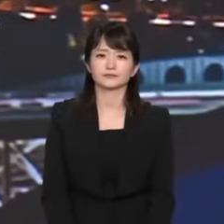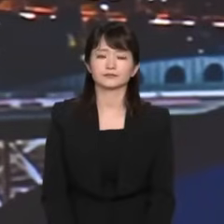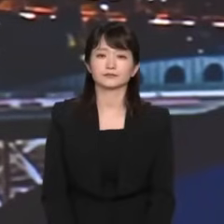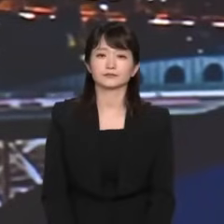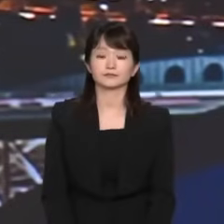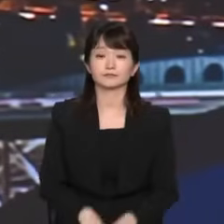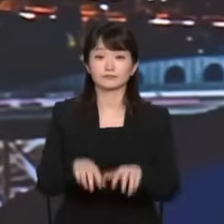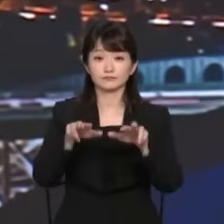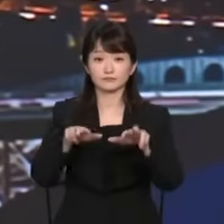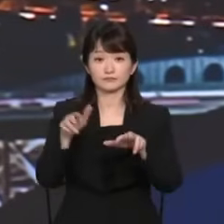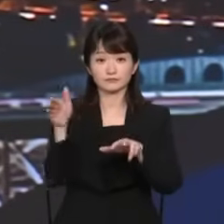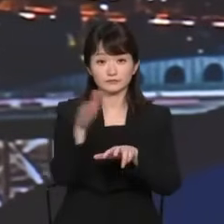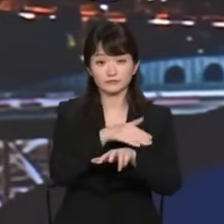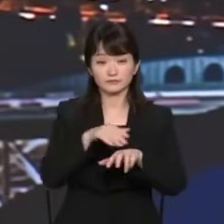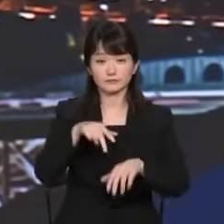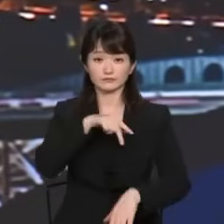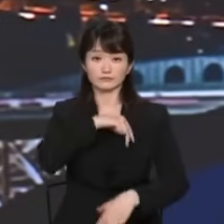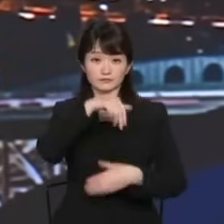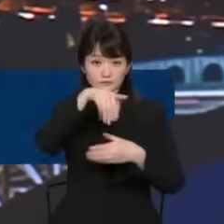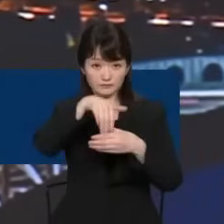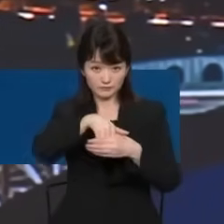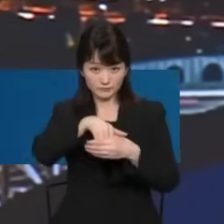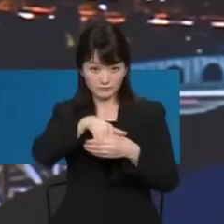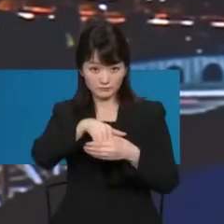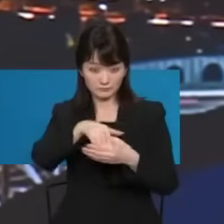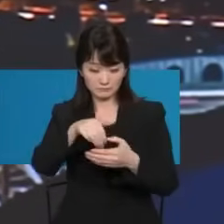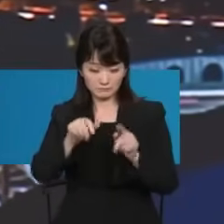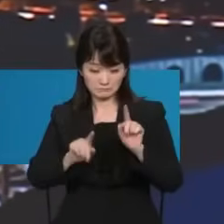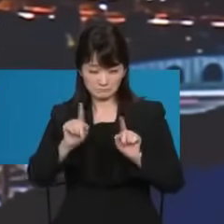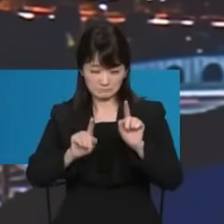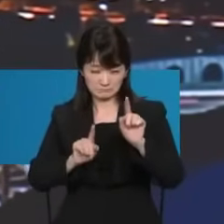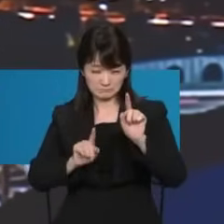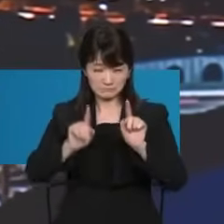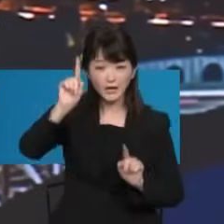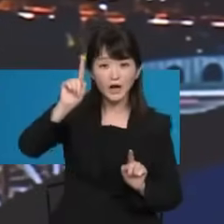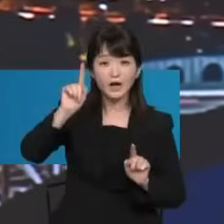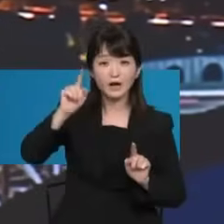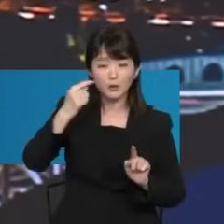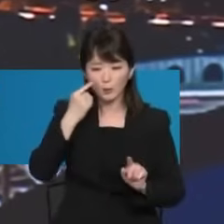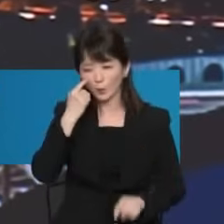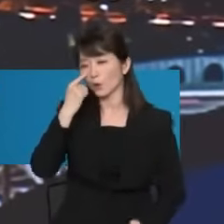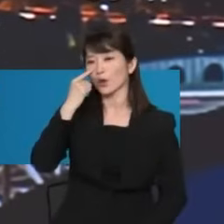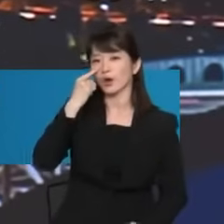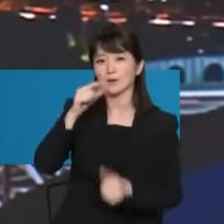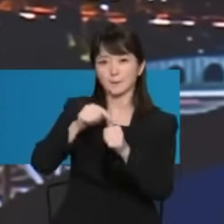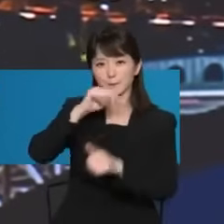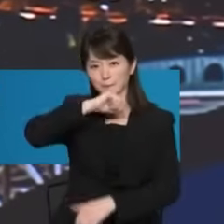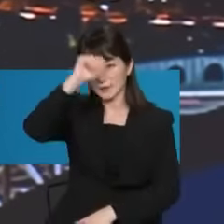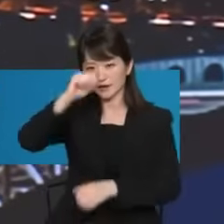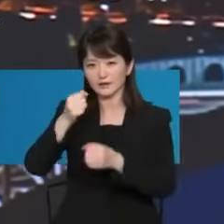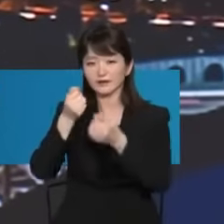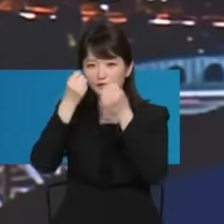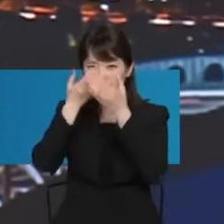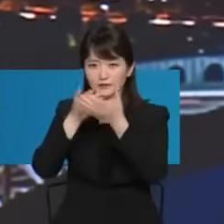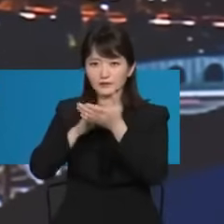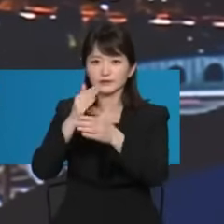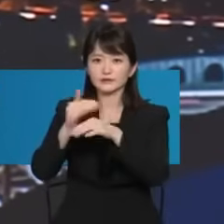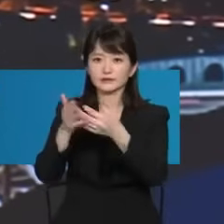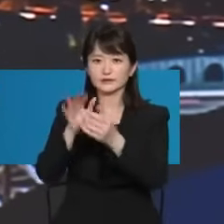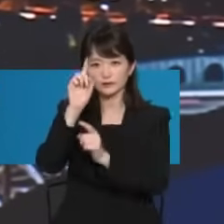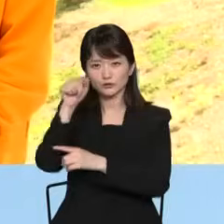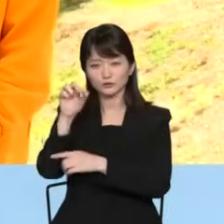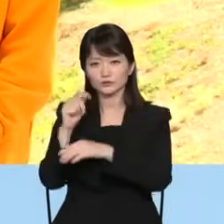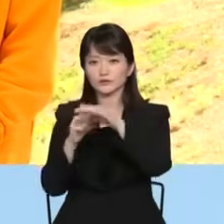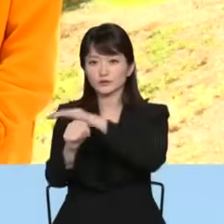네, 그럼 지금부터는 이번 총선에서 대역전극을 이뤄낸 분이죠. 화제의 당선인 개혁신당 이준석 대표를